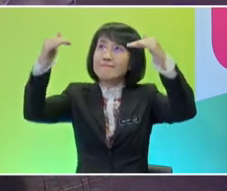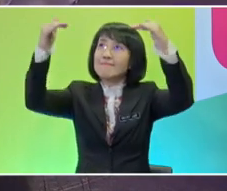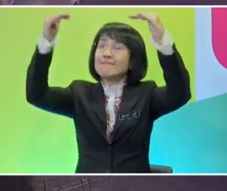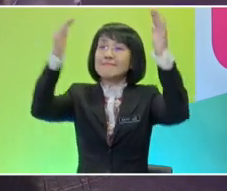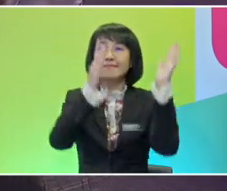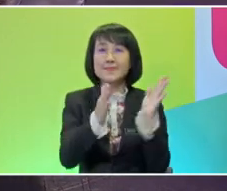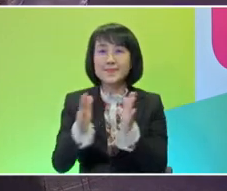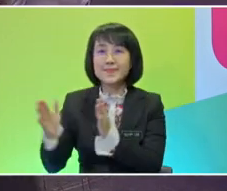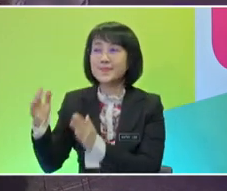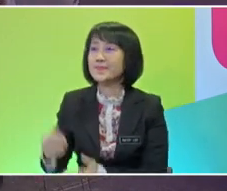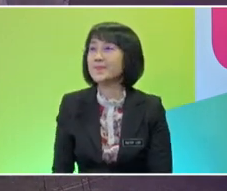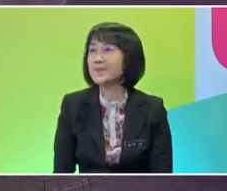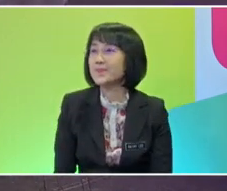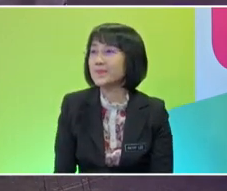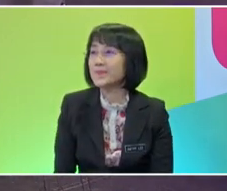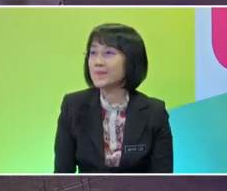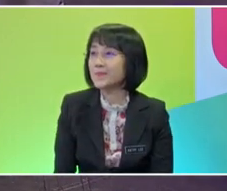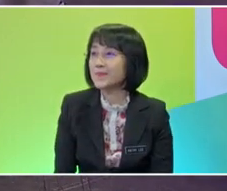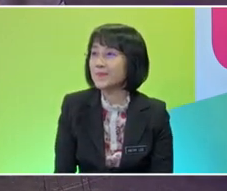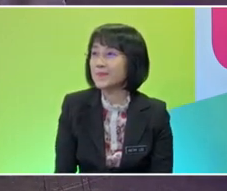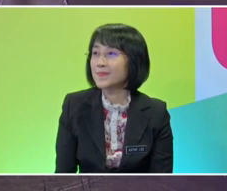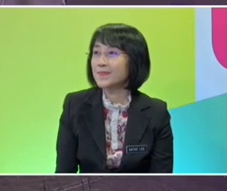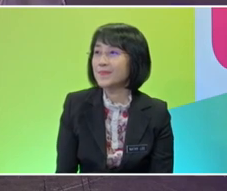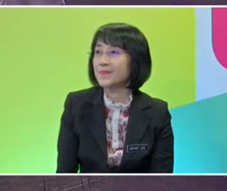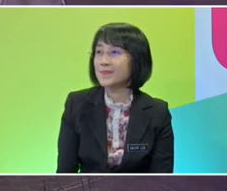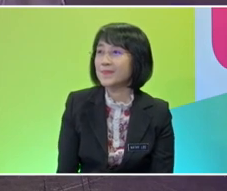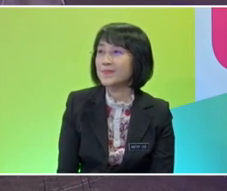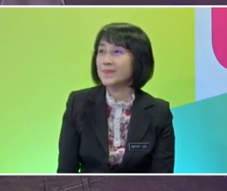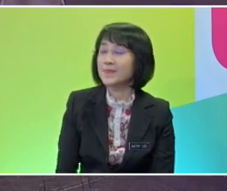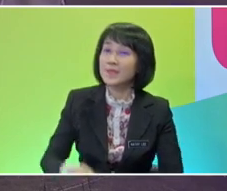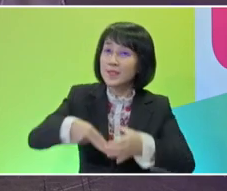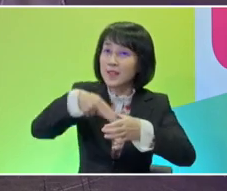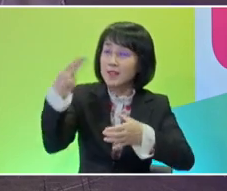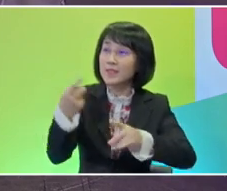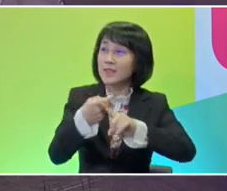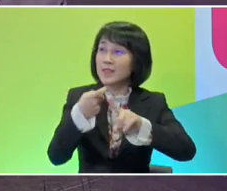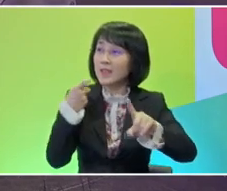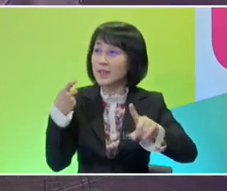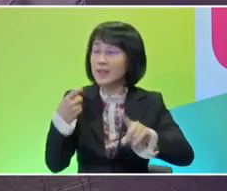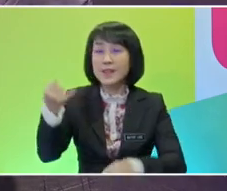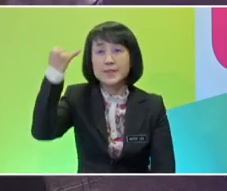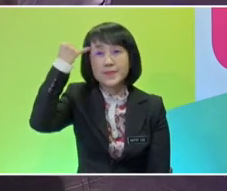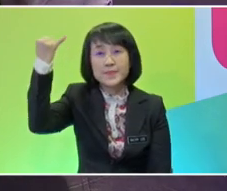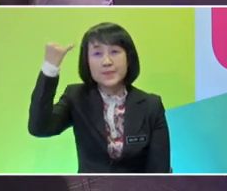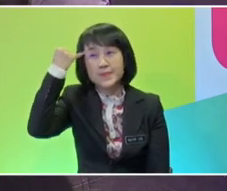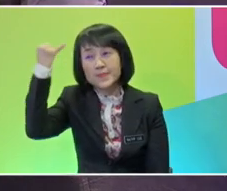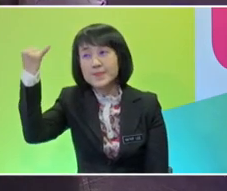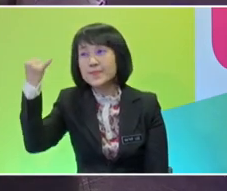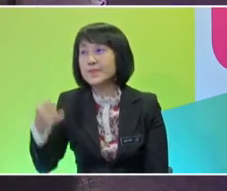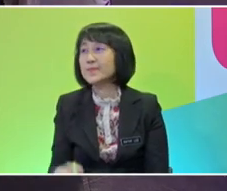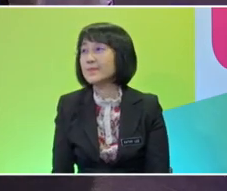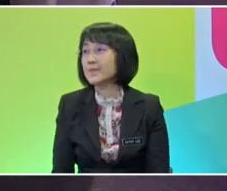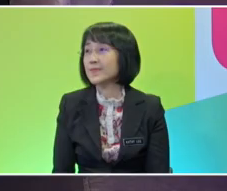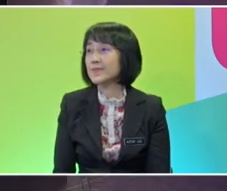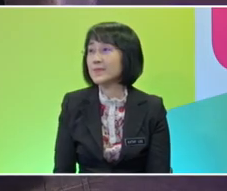jadi inilah mungkin kita hasil daripada daripada ID Loji ideologi oleh yang